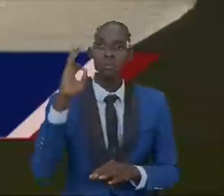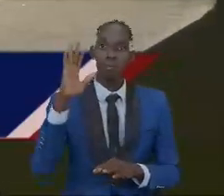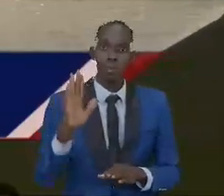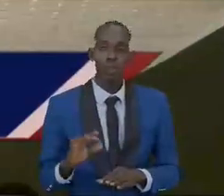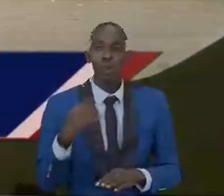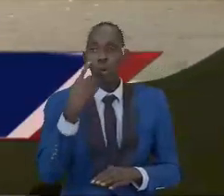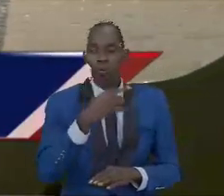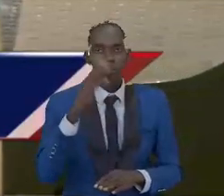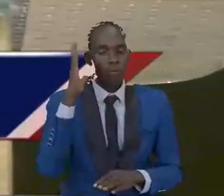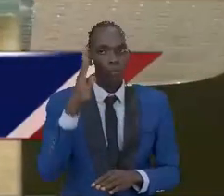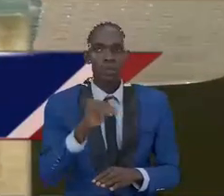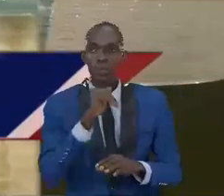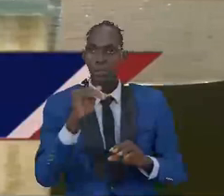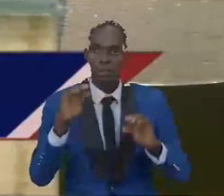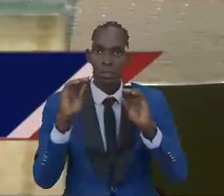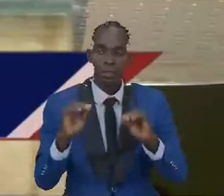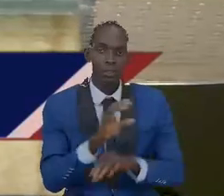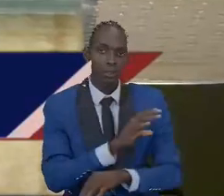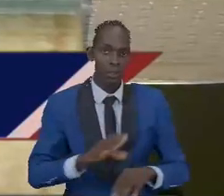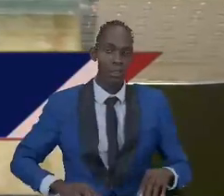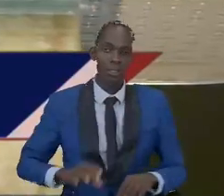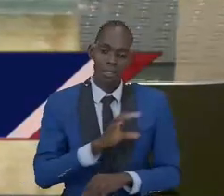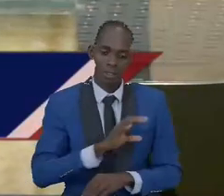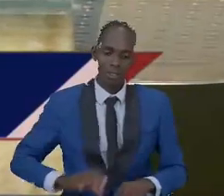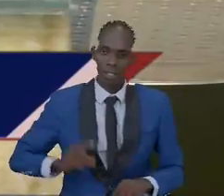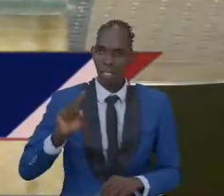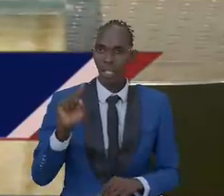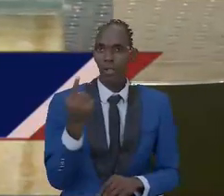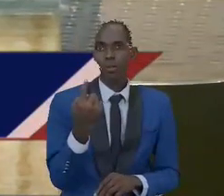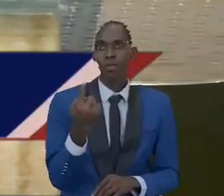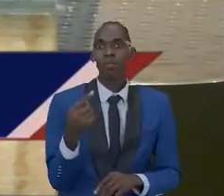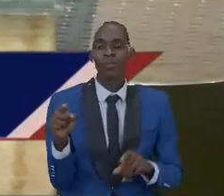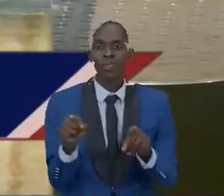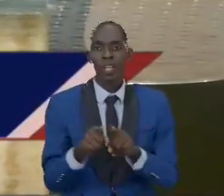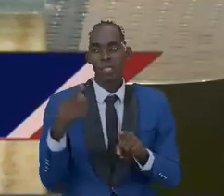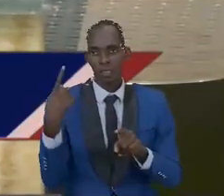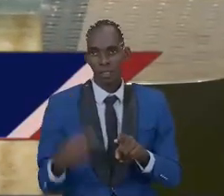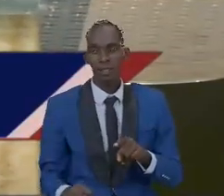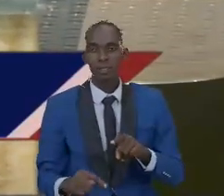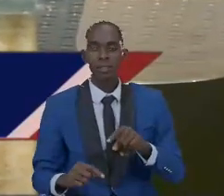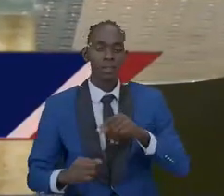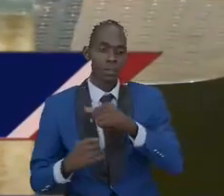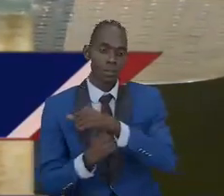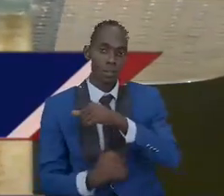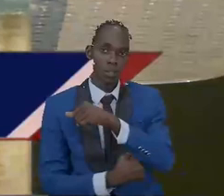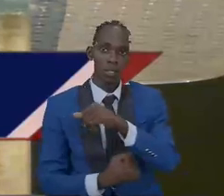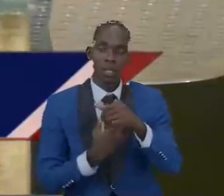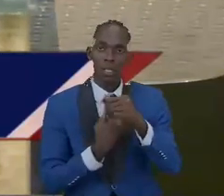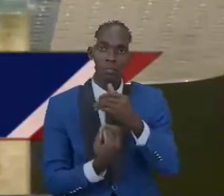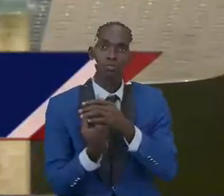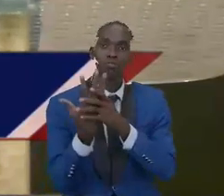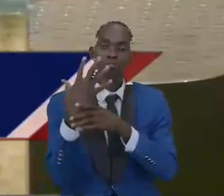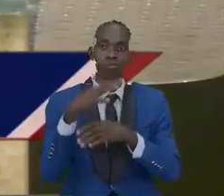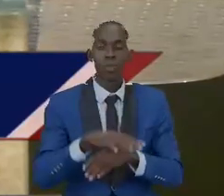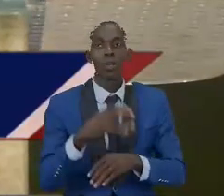vont pas enseigner Christophe Christ seul Chris comme la source et la fontaine et